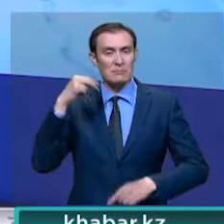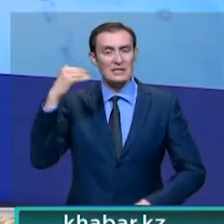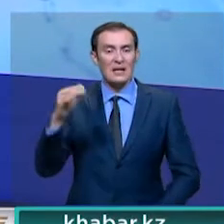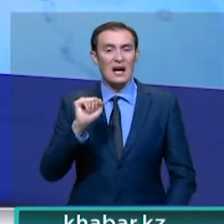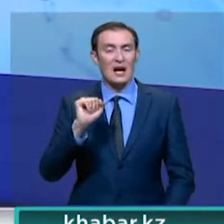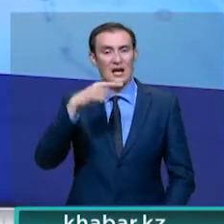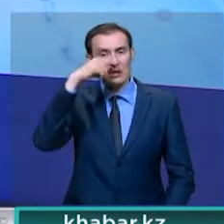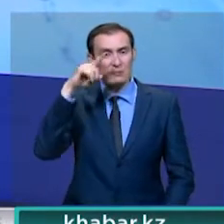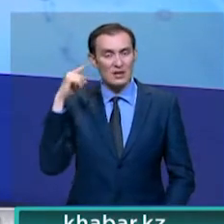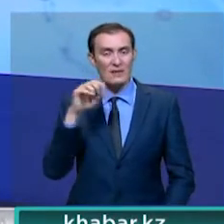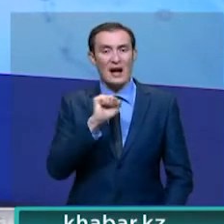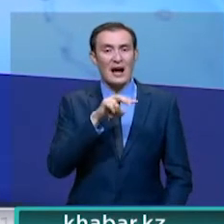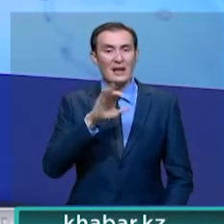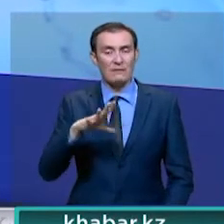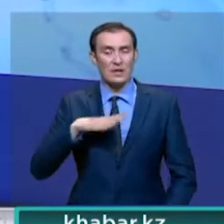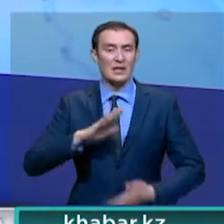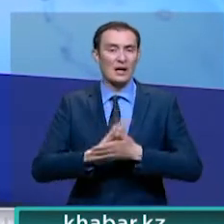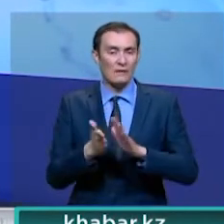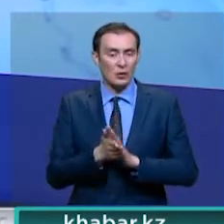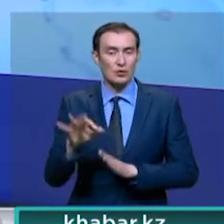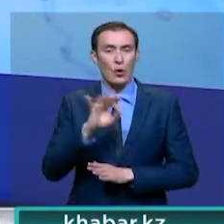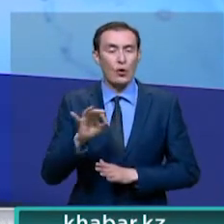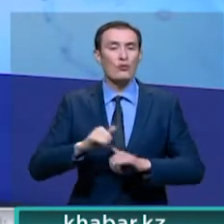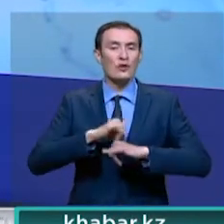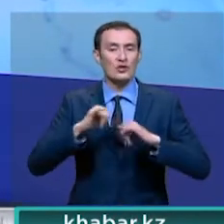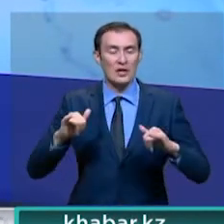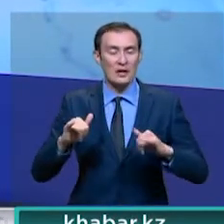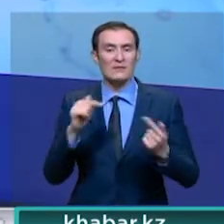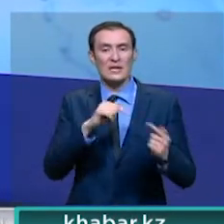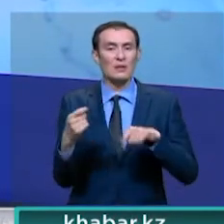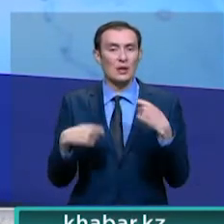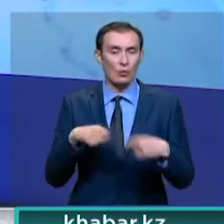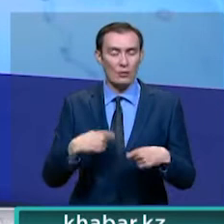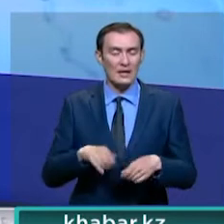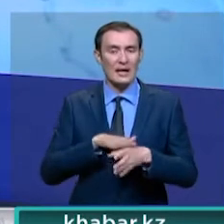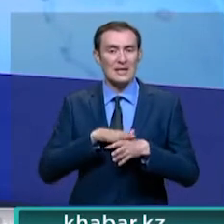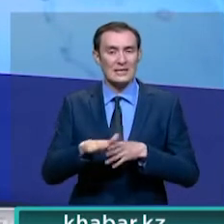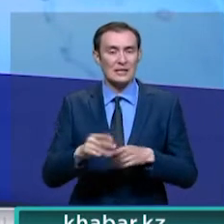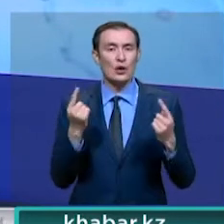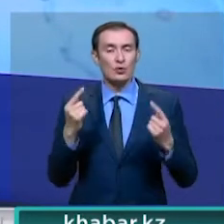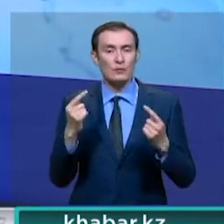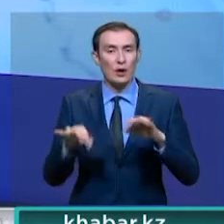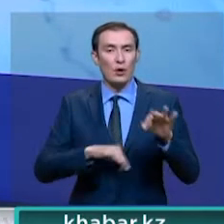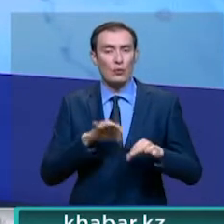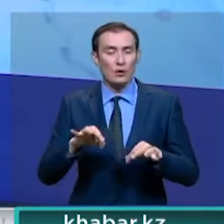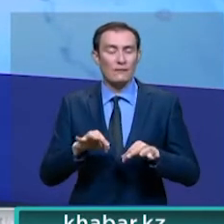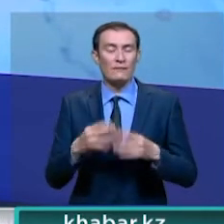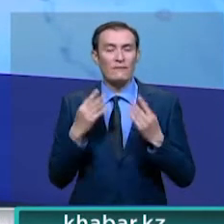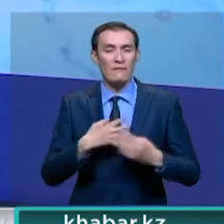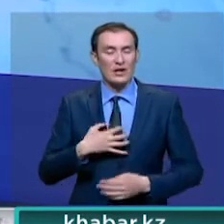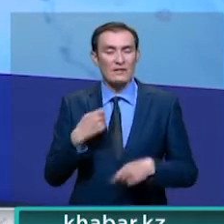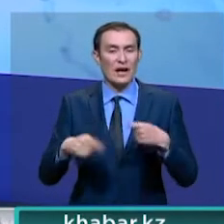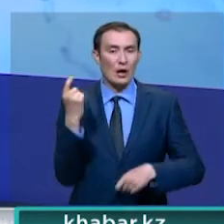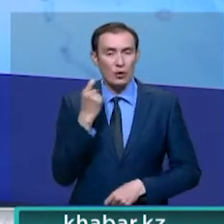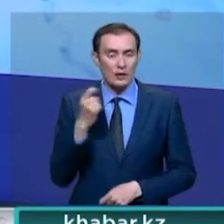азербайджана ильхамом алиевым достигнута договоренность об увеличении взаимной торговли и реализации крупных проектов ключевых сферах экономики